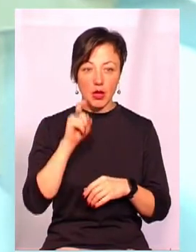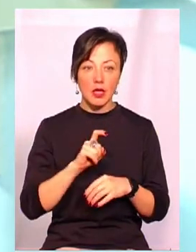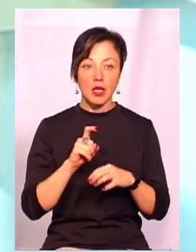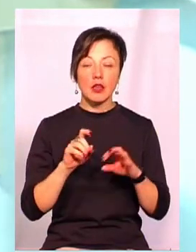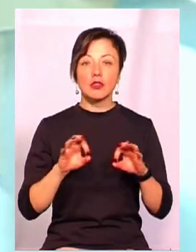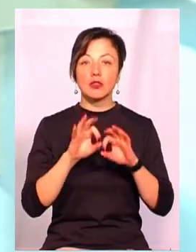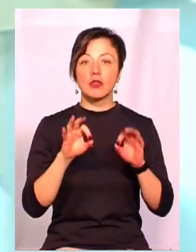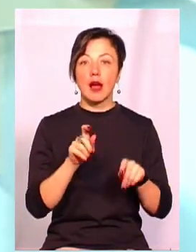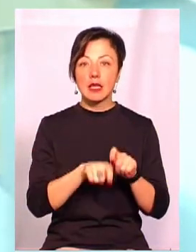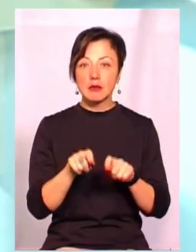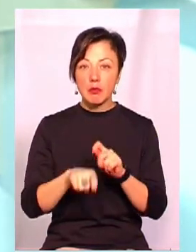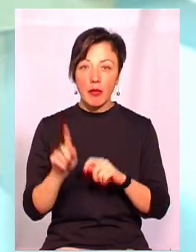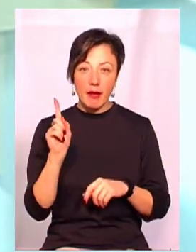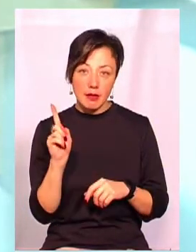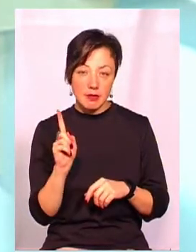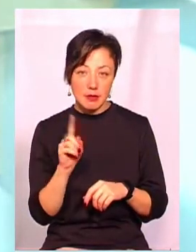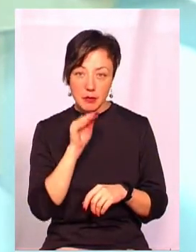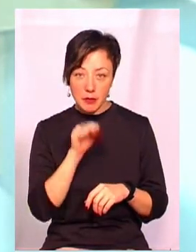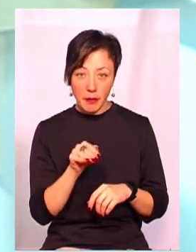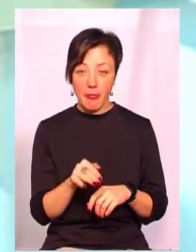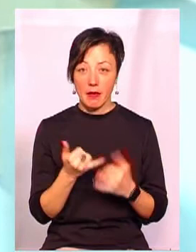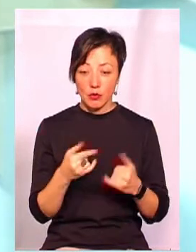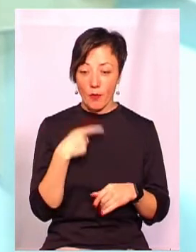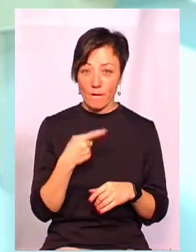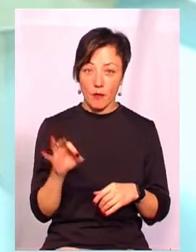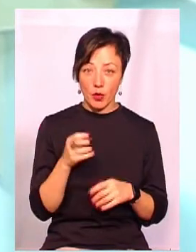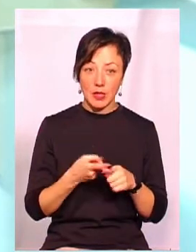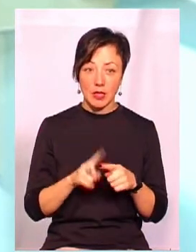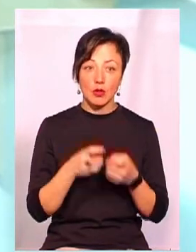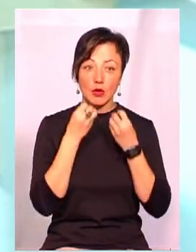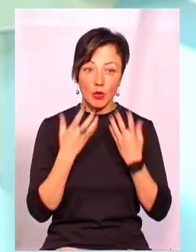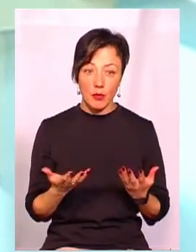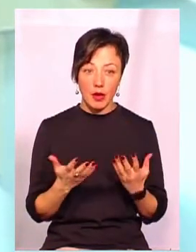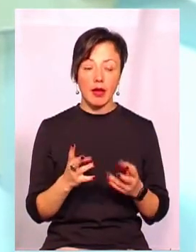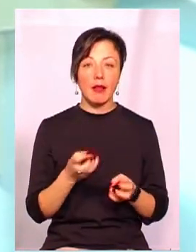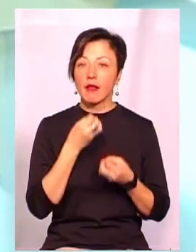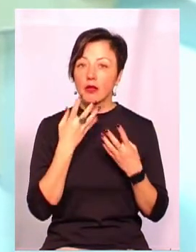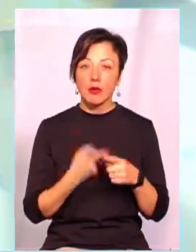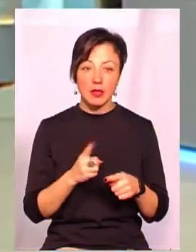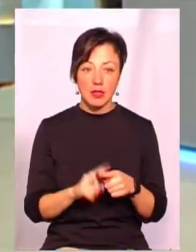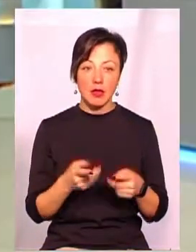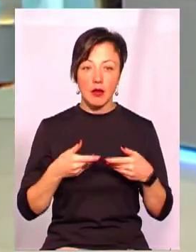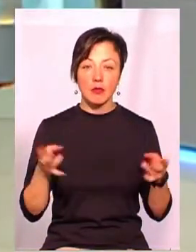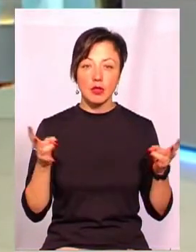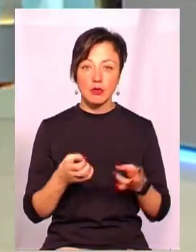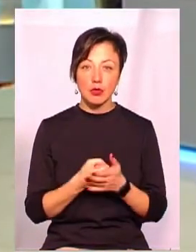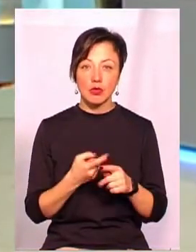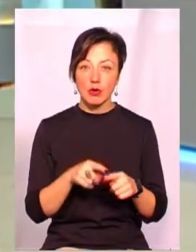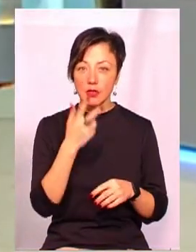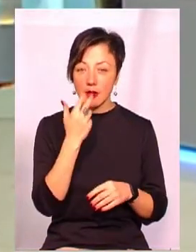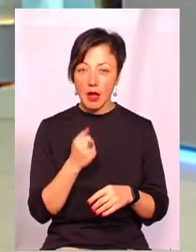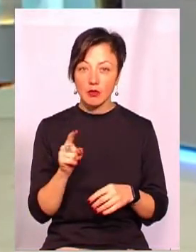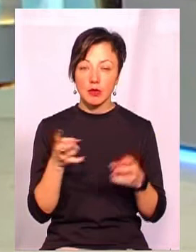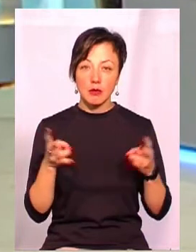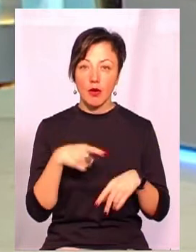України, визнані експерти. І сьогодні ми говоримо про те, що це добре. Та не добре це, нам потрібно до цього звикати,